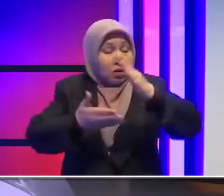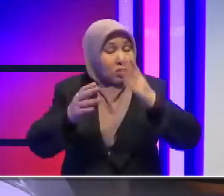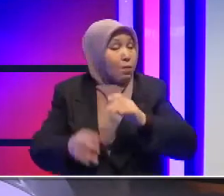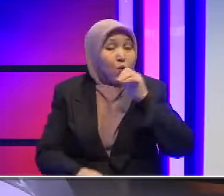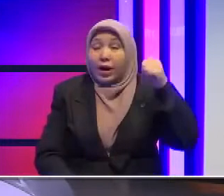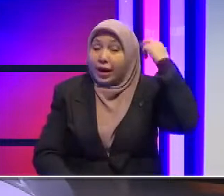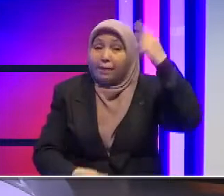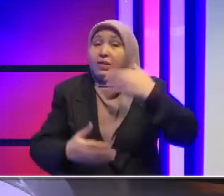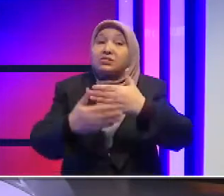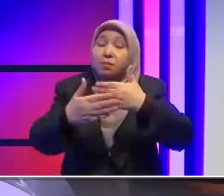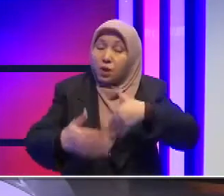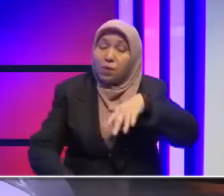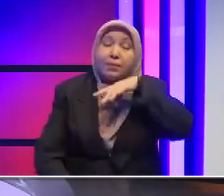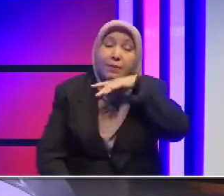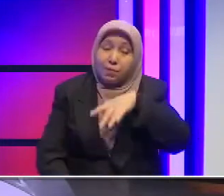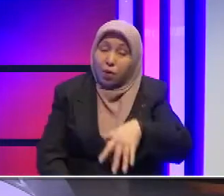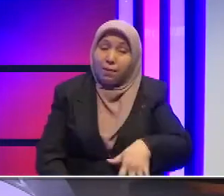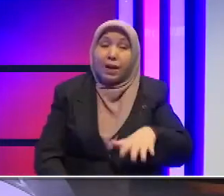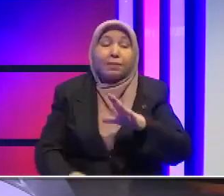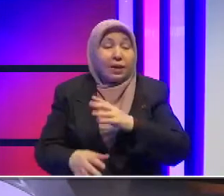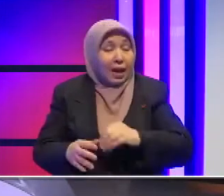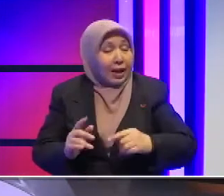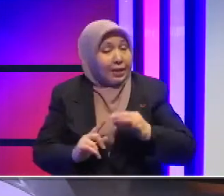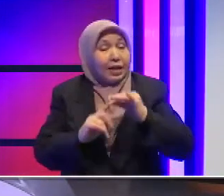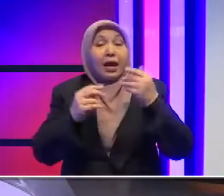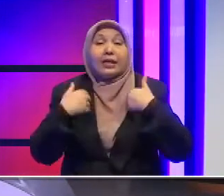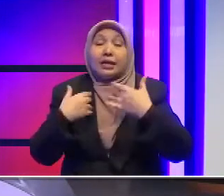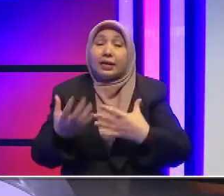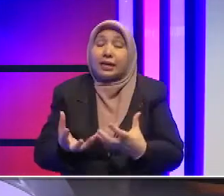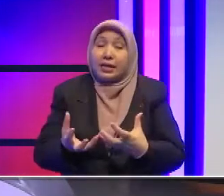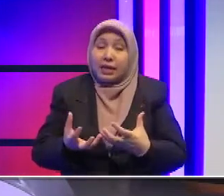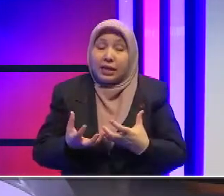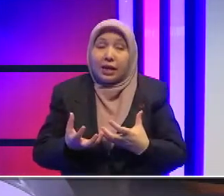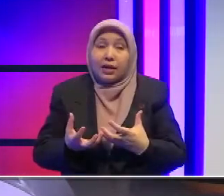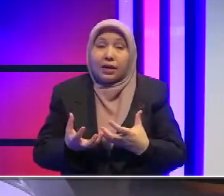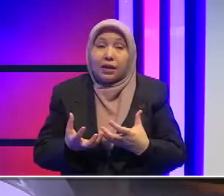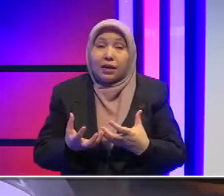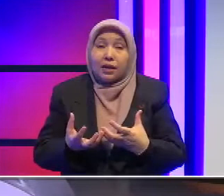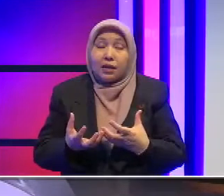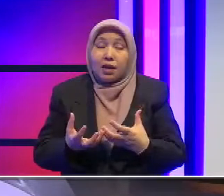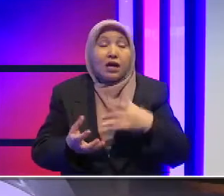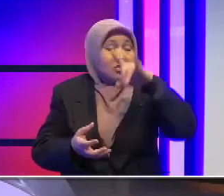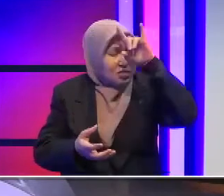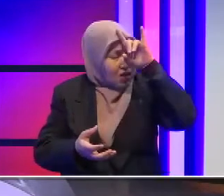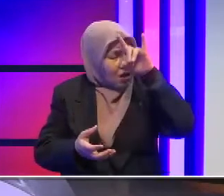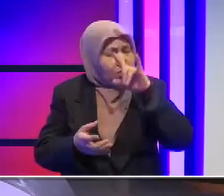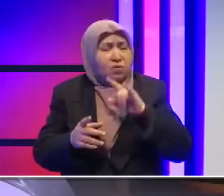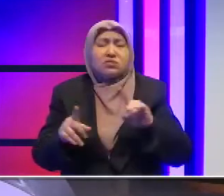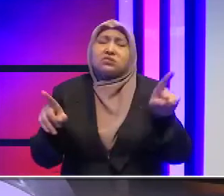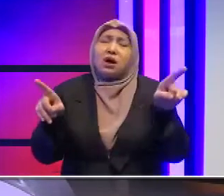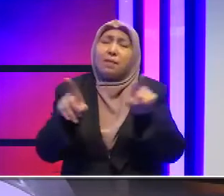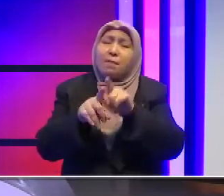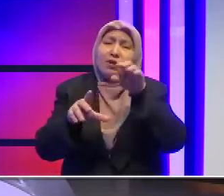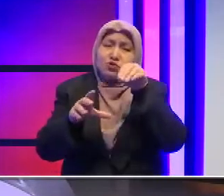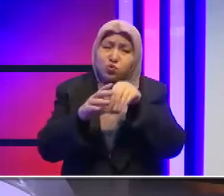sebelum engkau wahai Muhammad, melainkan dia mempunyai suatu keinginan, tamanna, ya. Syaitan pun dimasukkan,